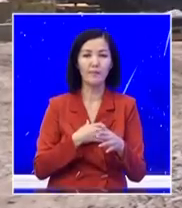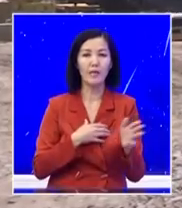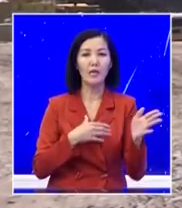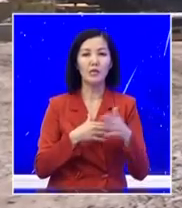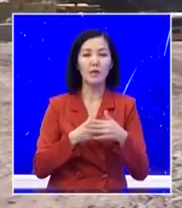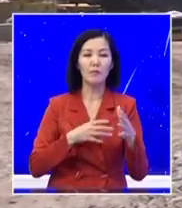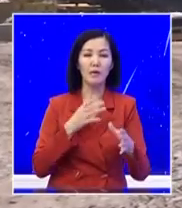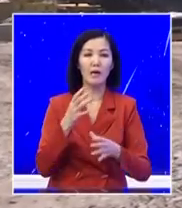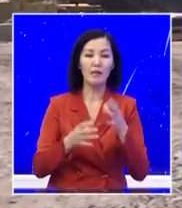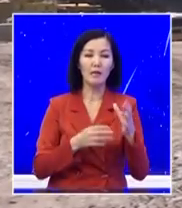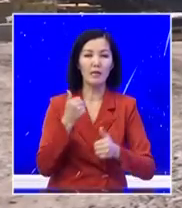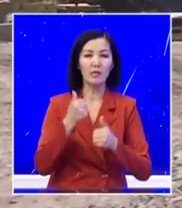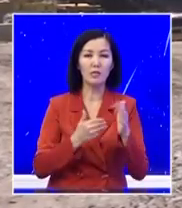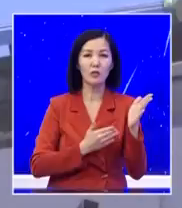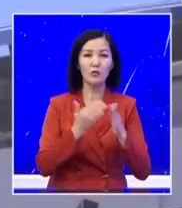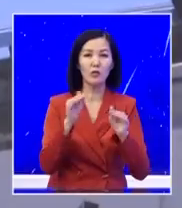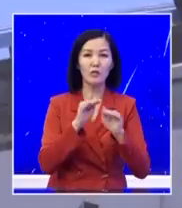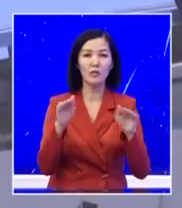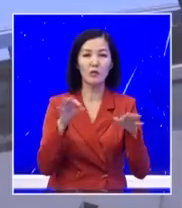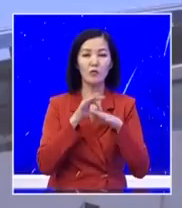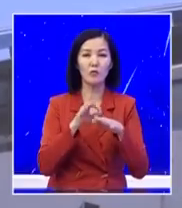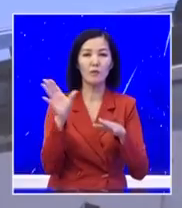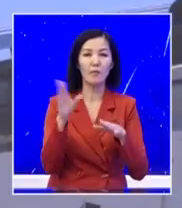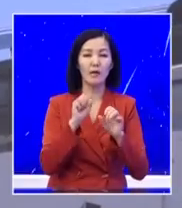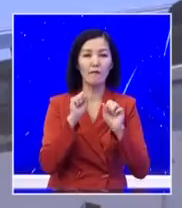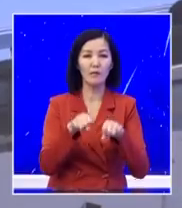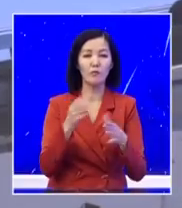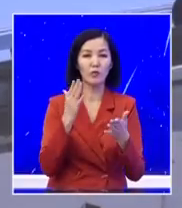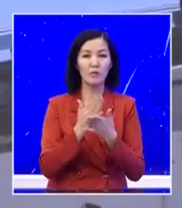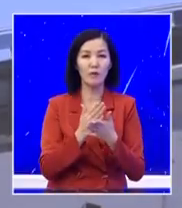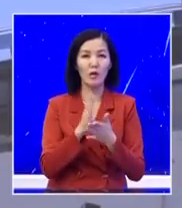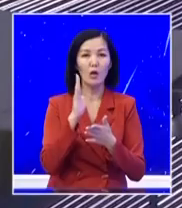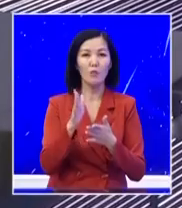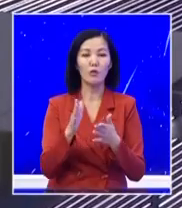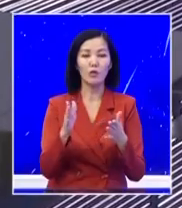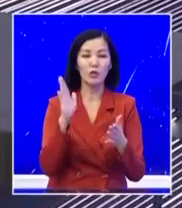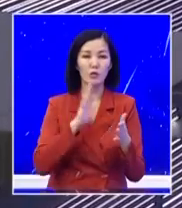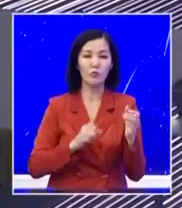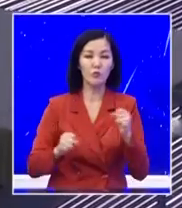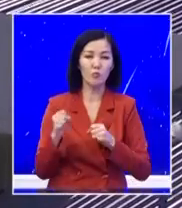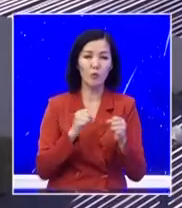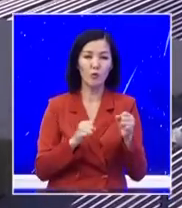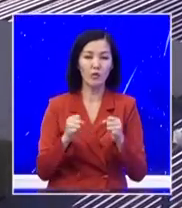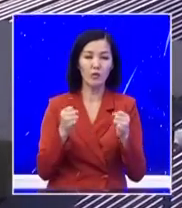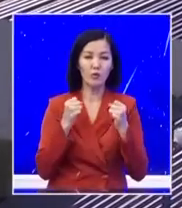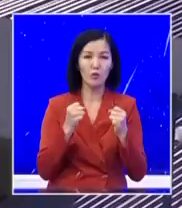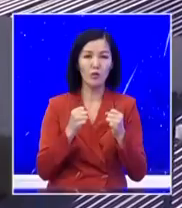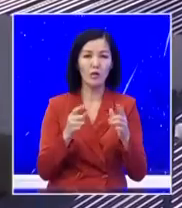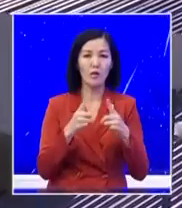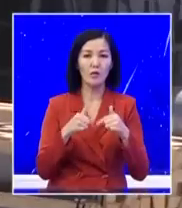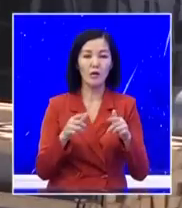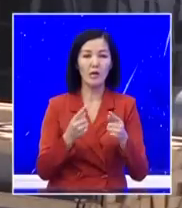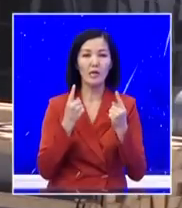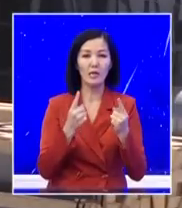бассейннің халықаралық жарыстарды жоғары деңгейде өткізуге барлық мүмкіндігі бар. Мұнда болашақта су спорт түрлері бойынша Қазақстан құрамасы жасақталып,